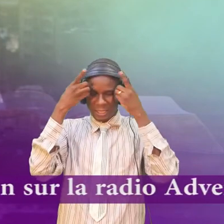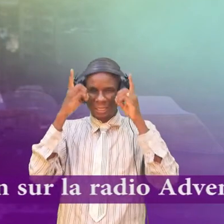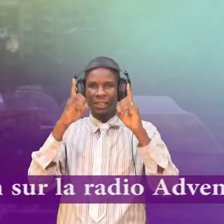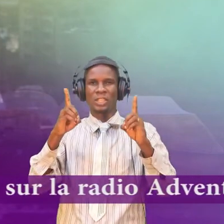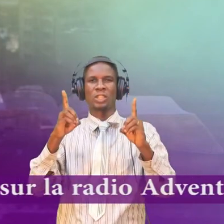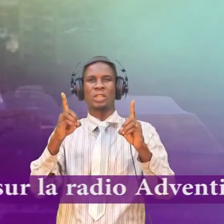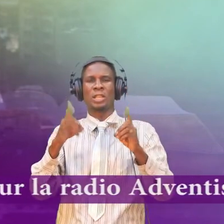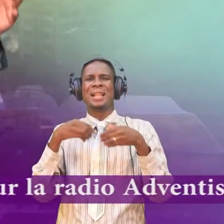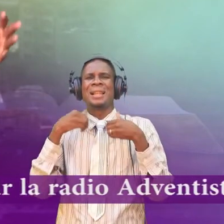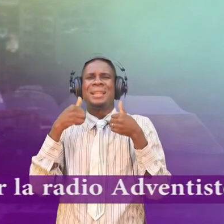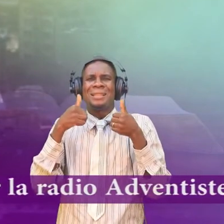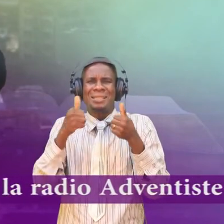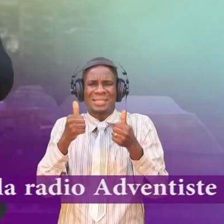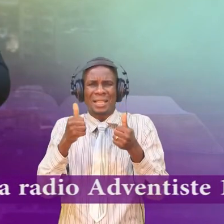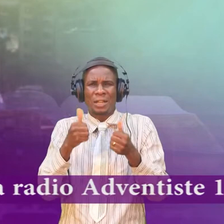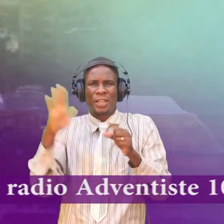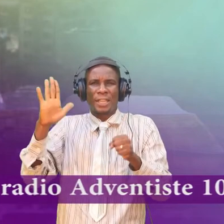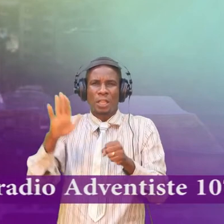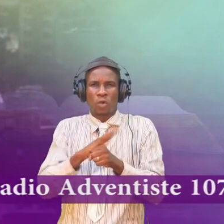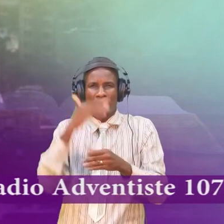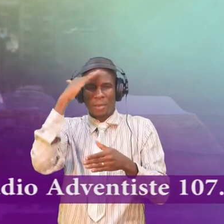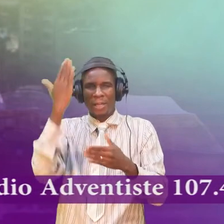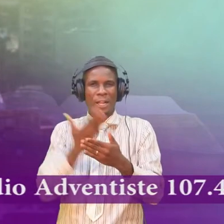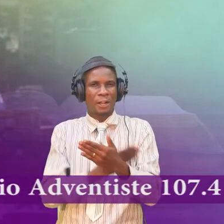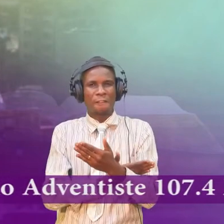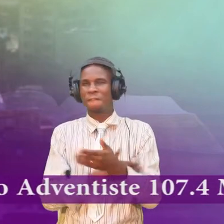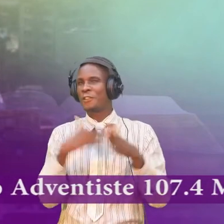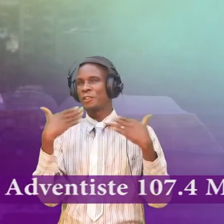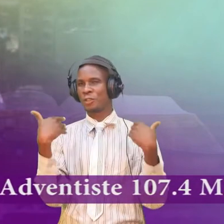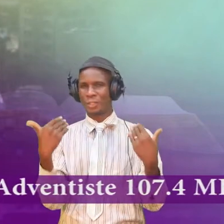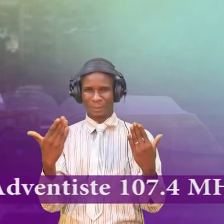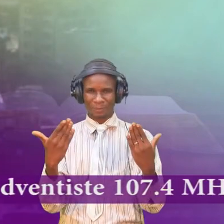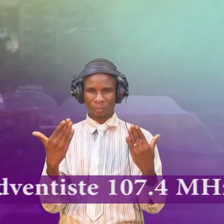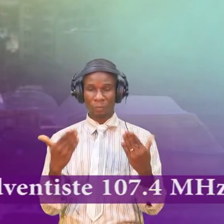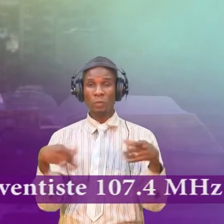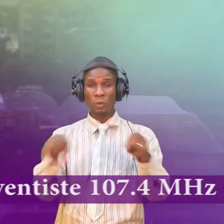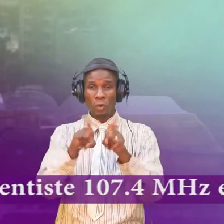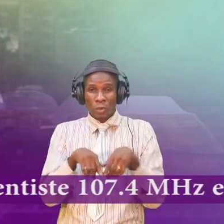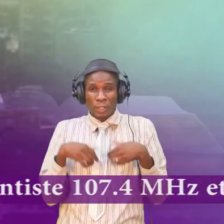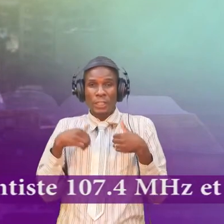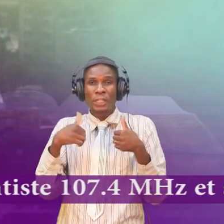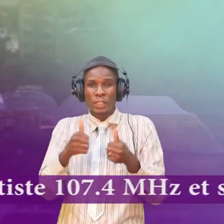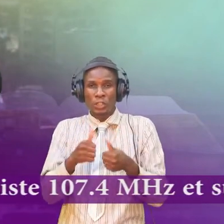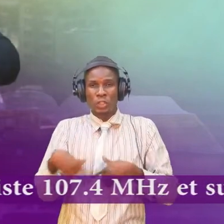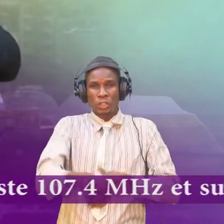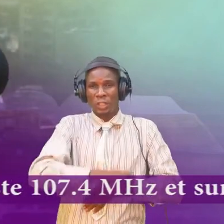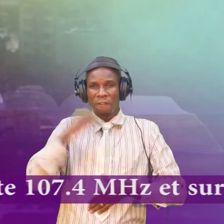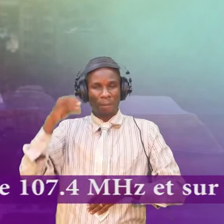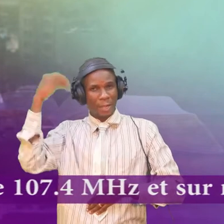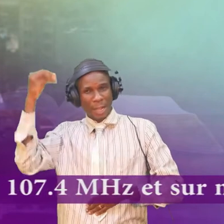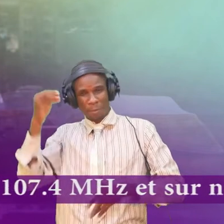na unatimilika tu katika neema yake, na mwana wa Mungu ndiye